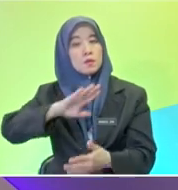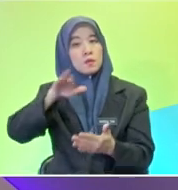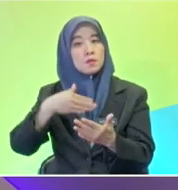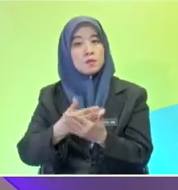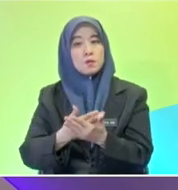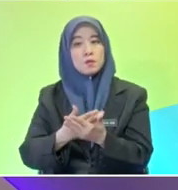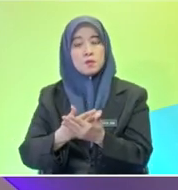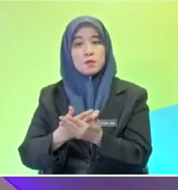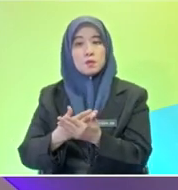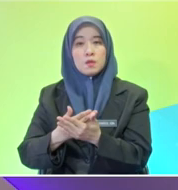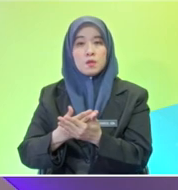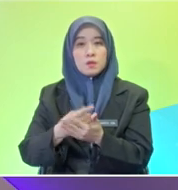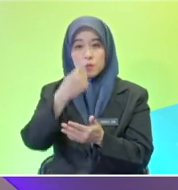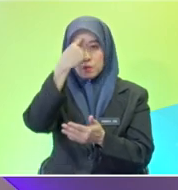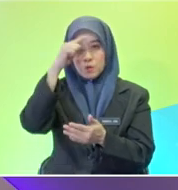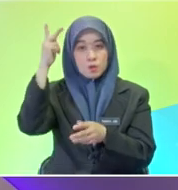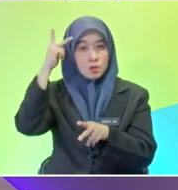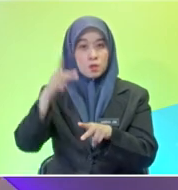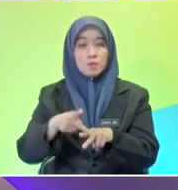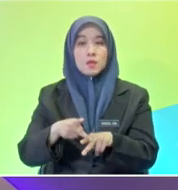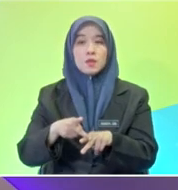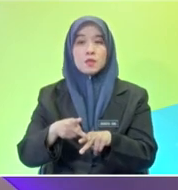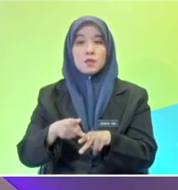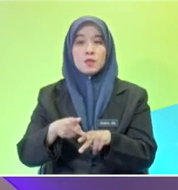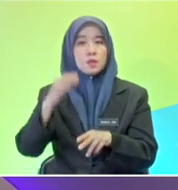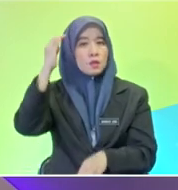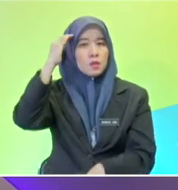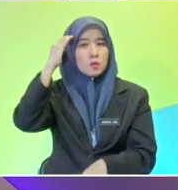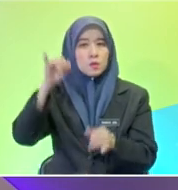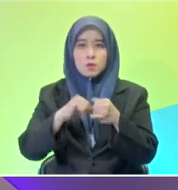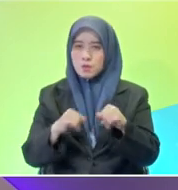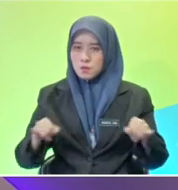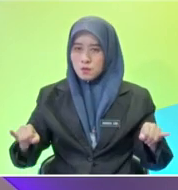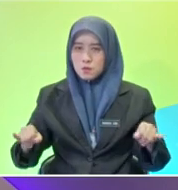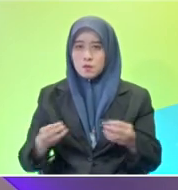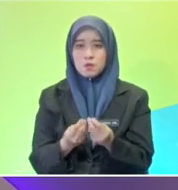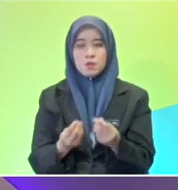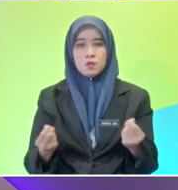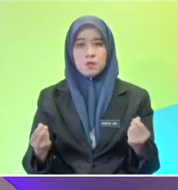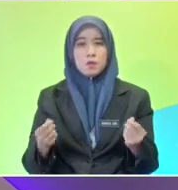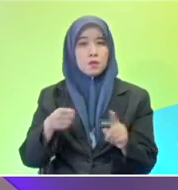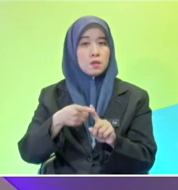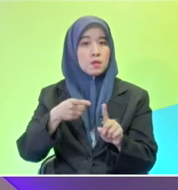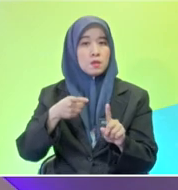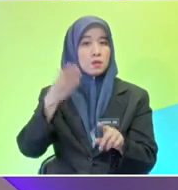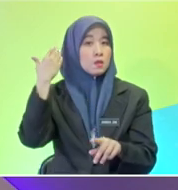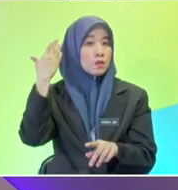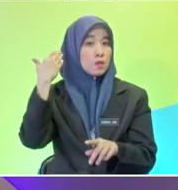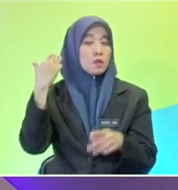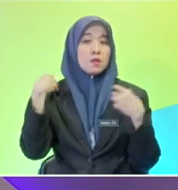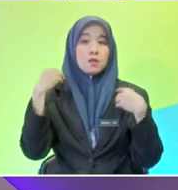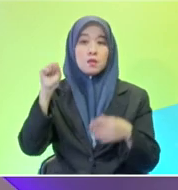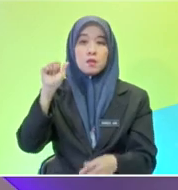mengembara untuk mengenal pasti jenis tanah. Jadi melalui sajak yang diklomasikan oleh Cikgu Nazri